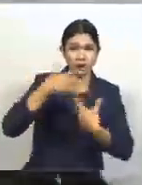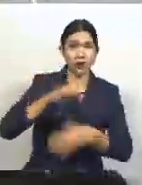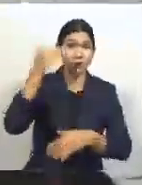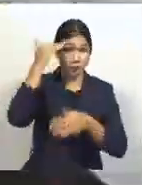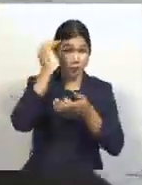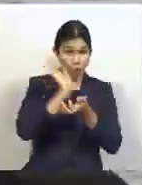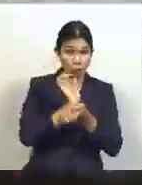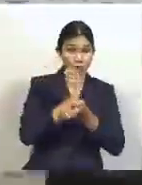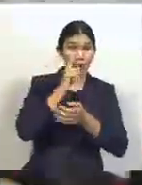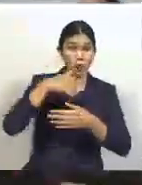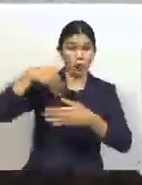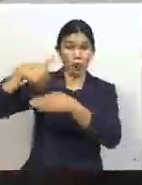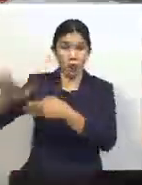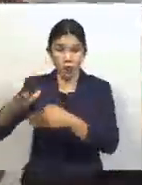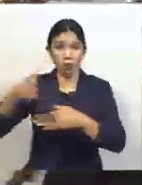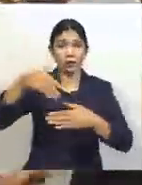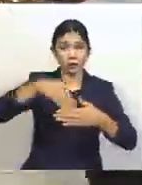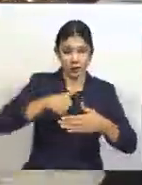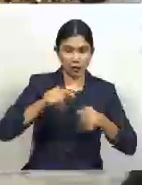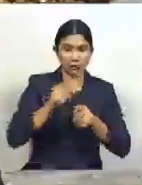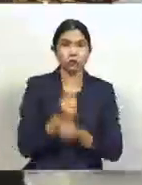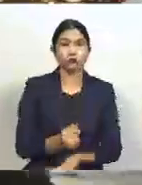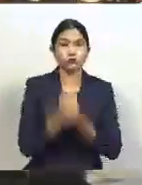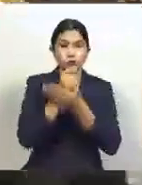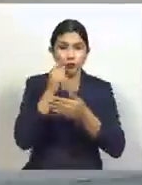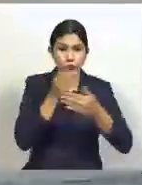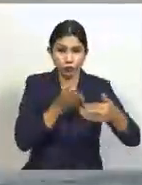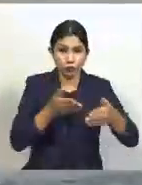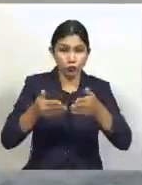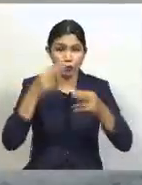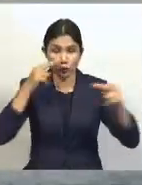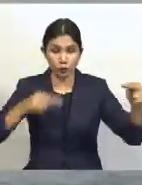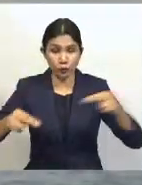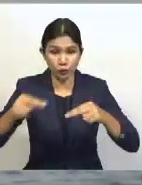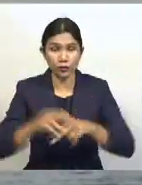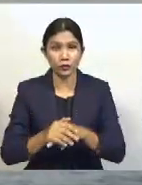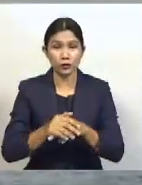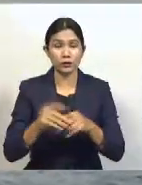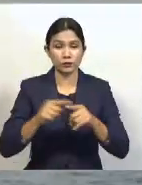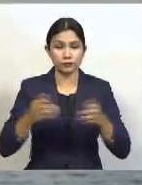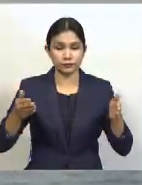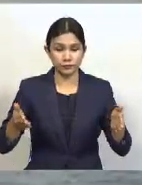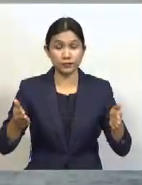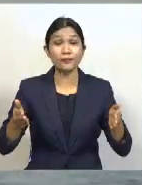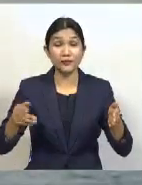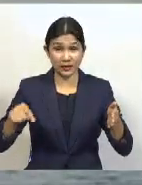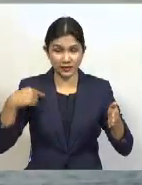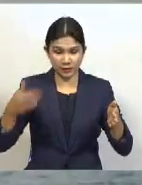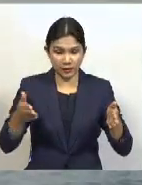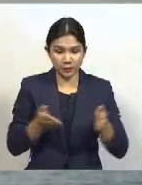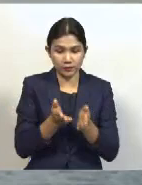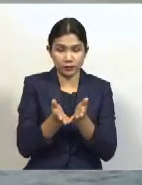และเรือตำรวจในทำหน้าที่คุ้มกันขบวนเรือพระที่นั่งริ้วสายในขนาบข้างสายเรือพระที่นั่ง